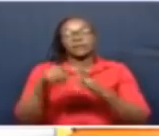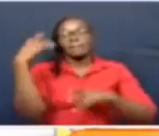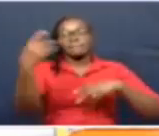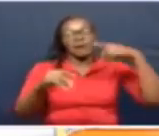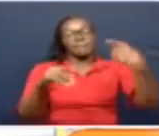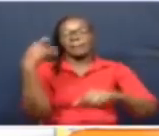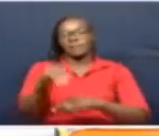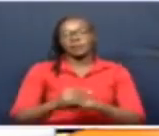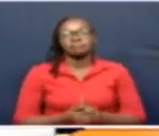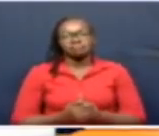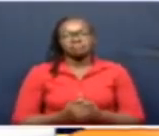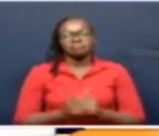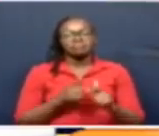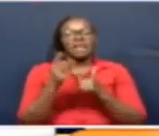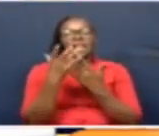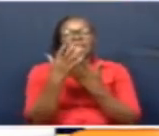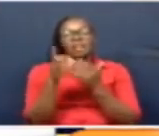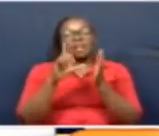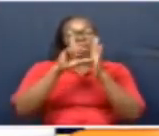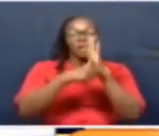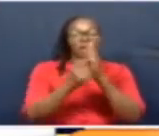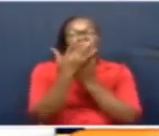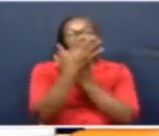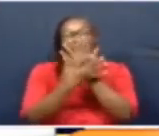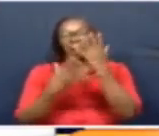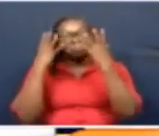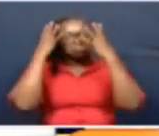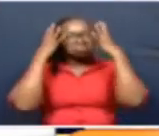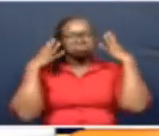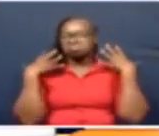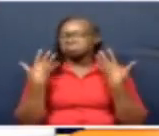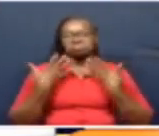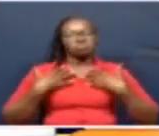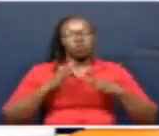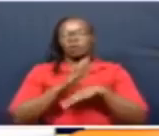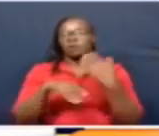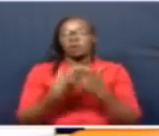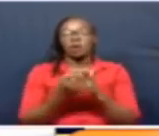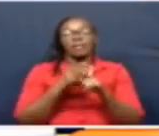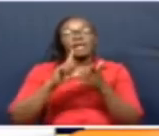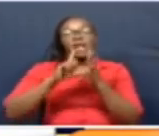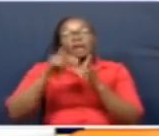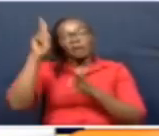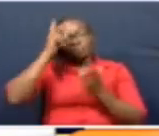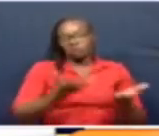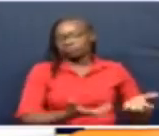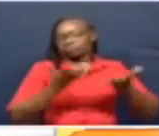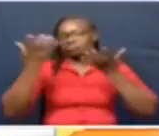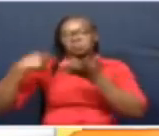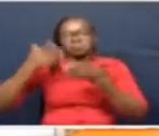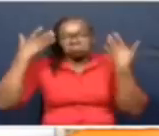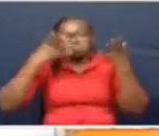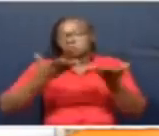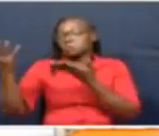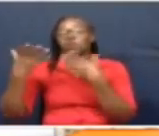hapa. Alikanyagwa baya katoka damu mpaka kwa masikio. Bele walimaliza, walimuamusha wakaenda na yeye. Sasa hatujui waliende mpaka